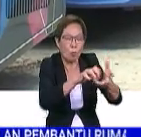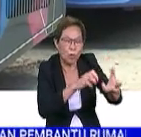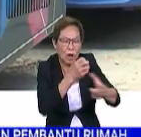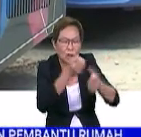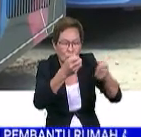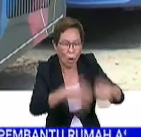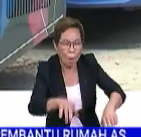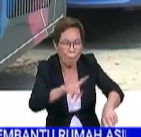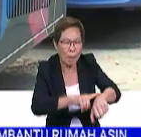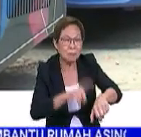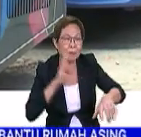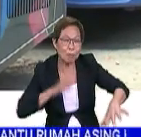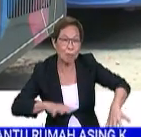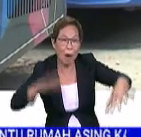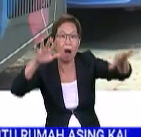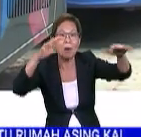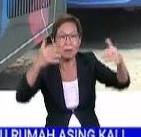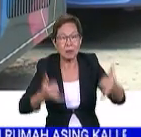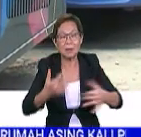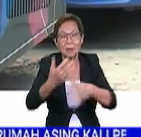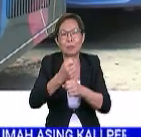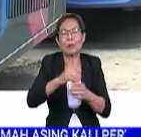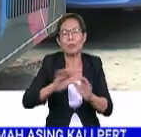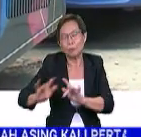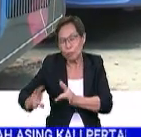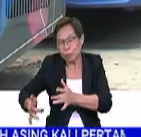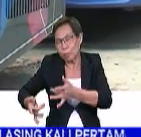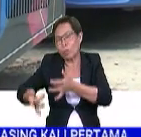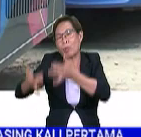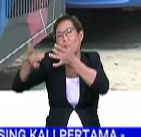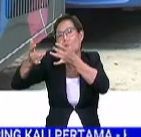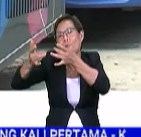ini juga dapat mengurangkan beban mereka